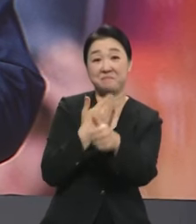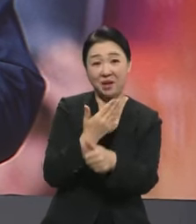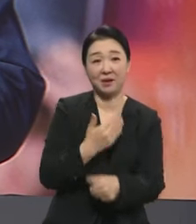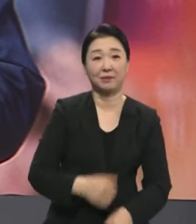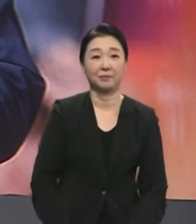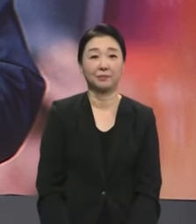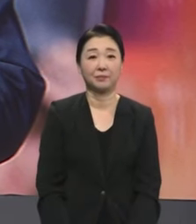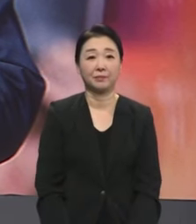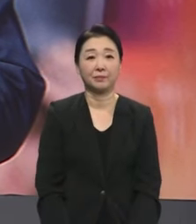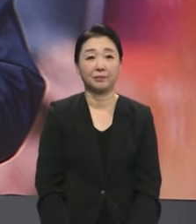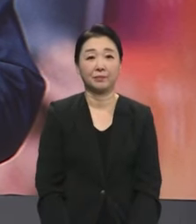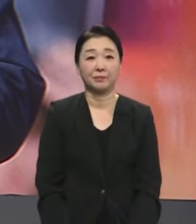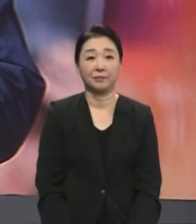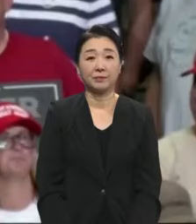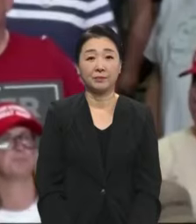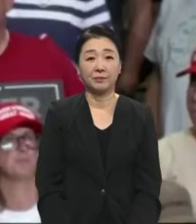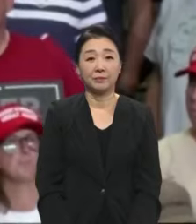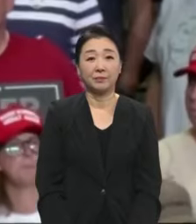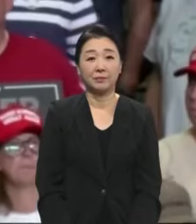이재승 기자가 보도합니다.